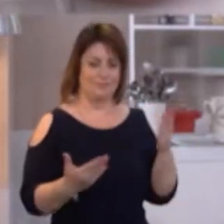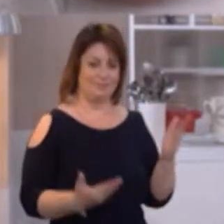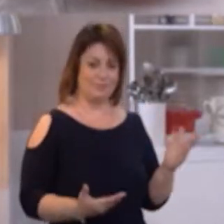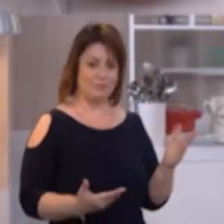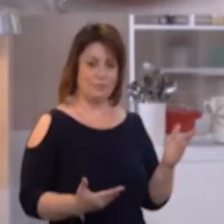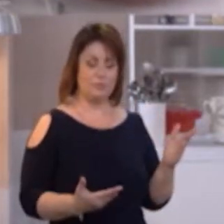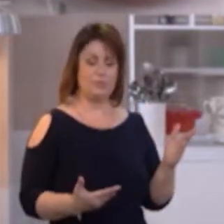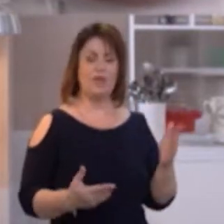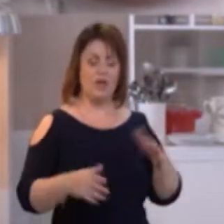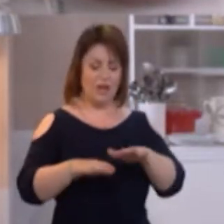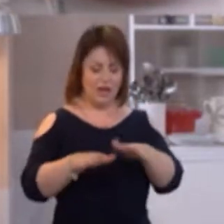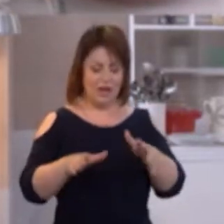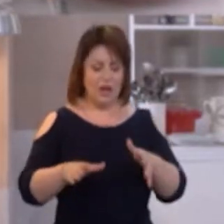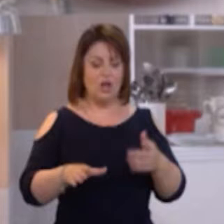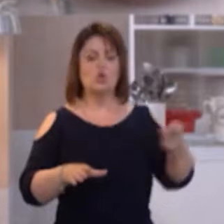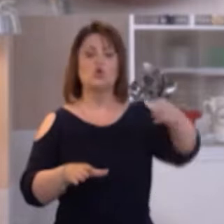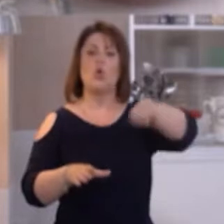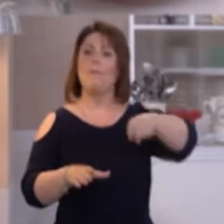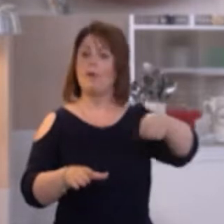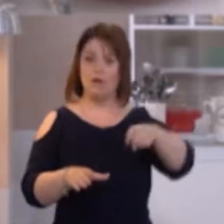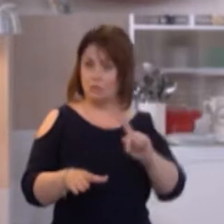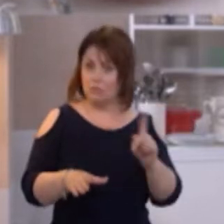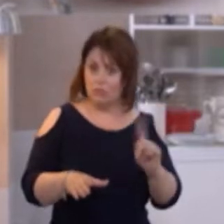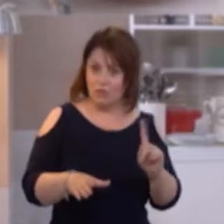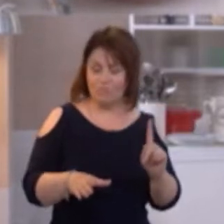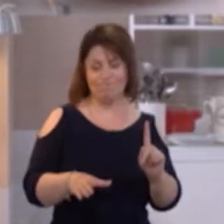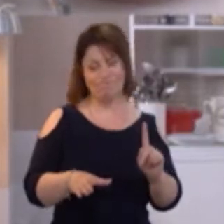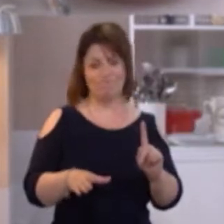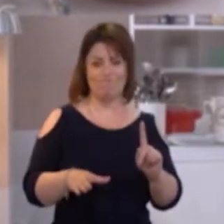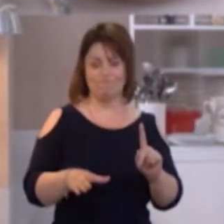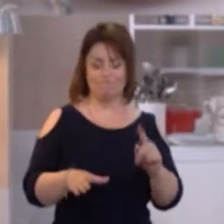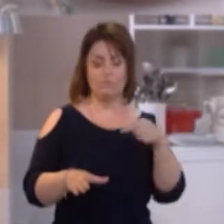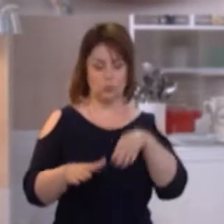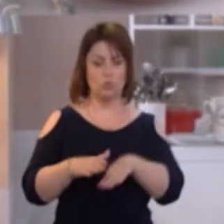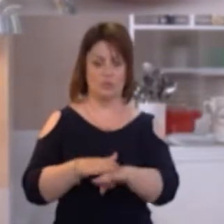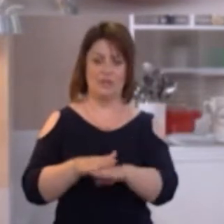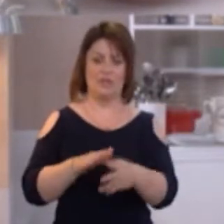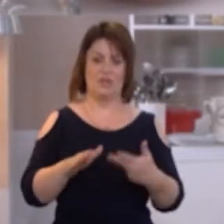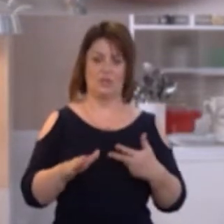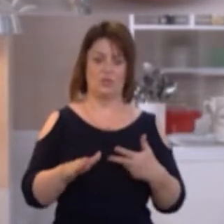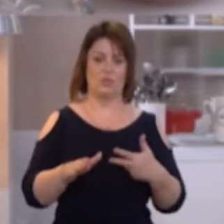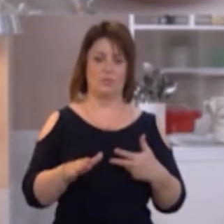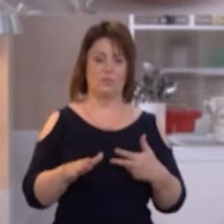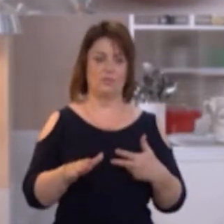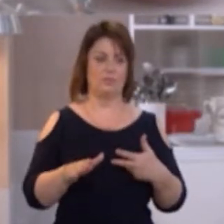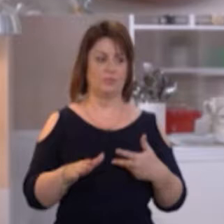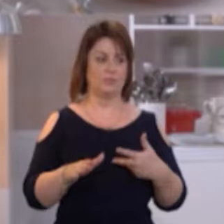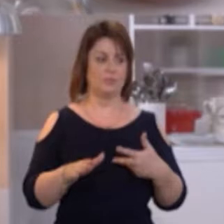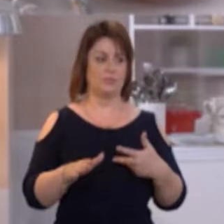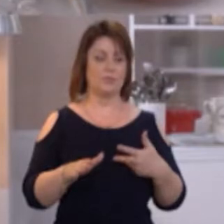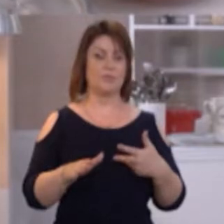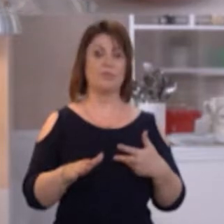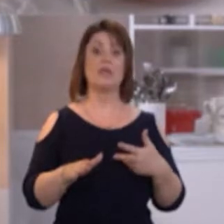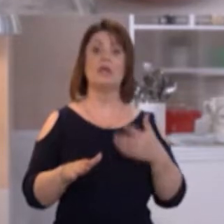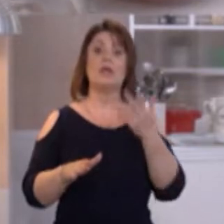Che cosparso sopra non è male, non è perché cade giù. Ok. Poi, se